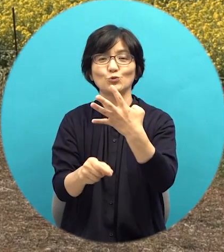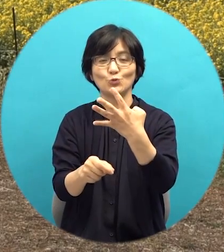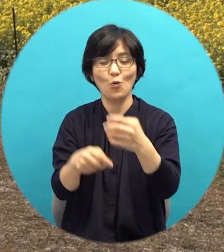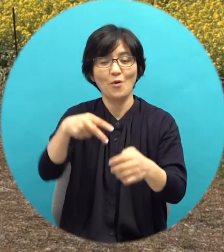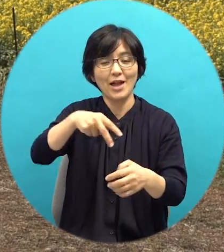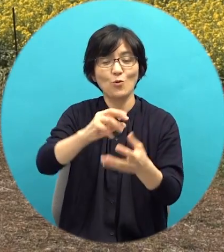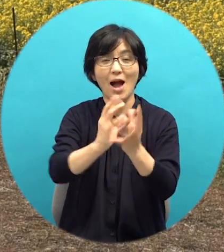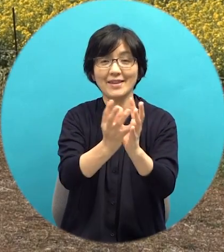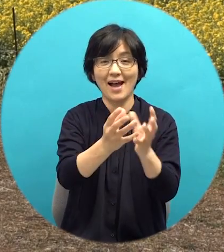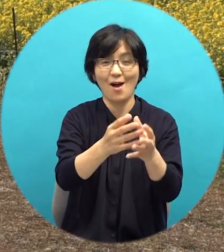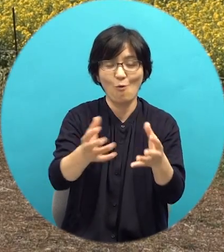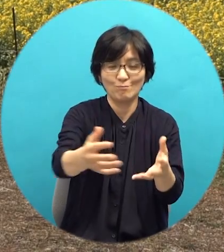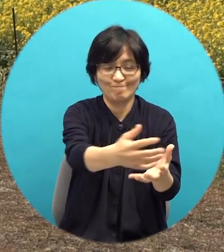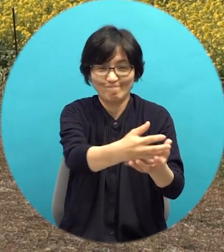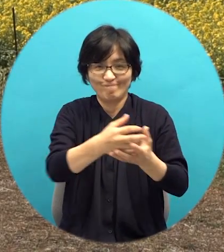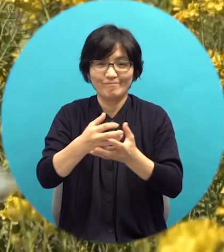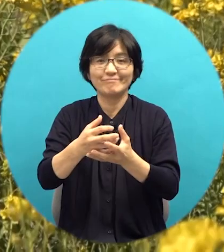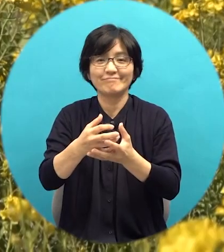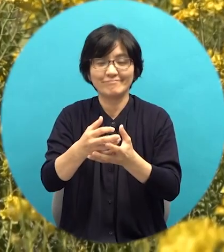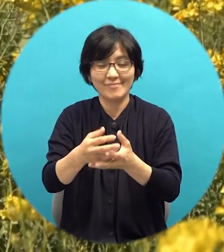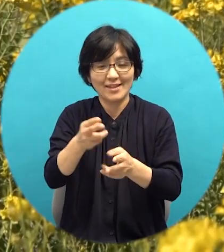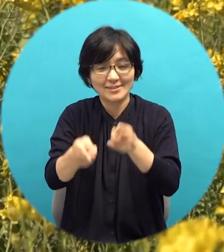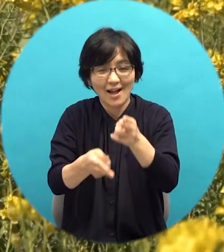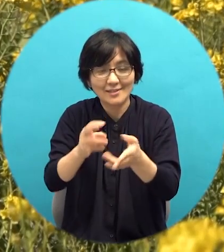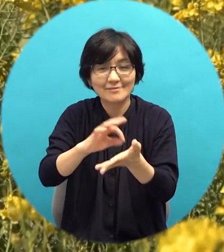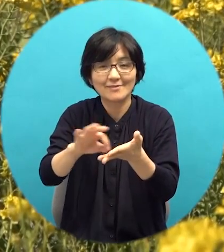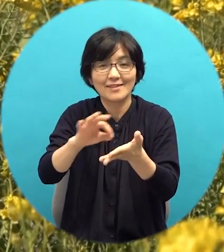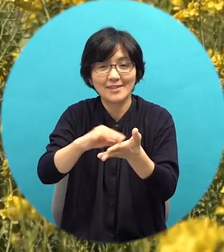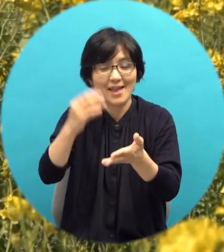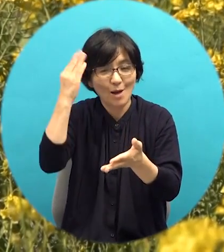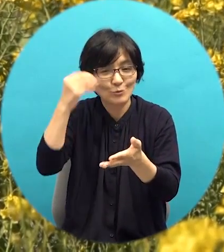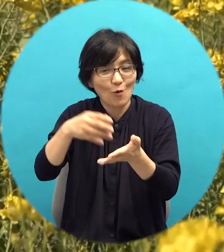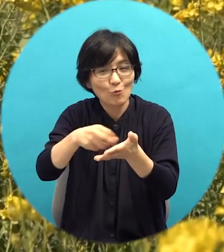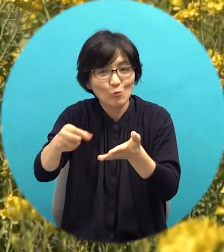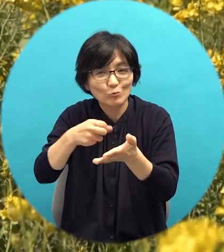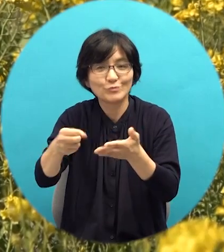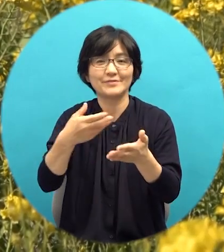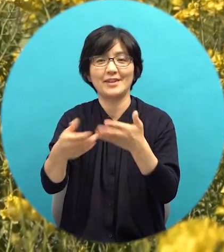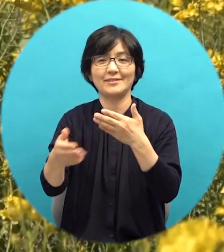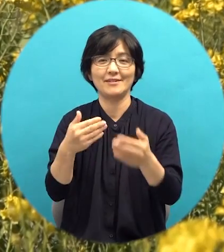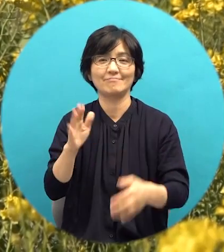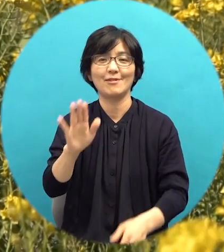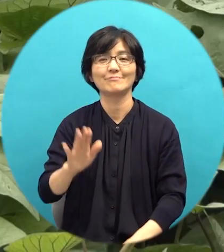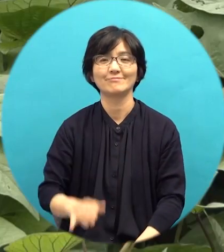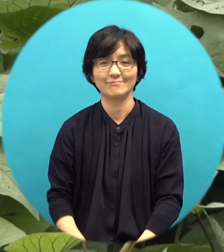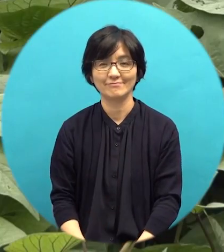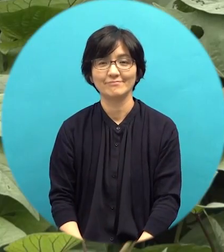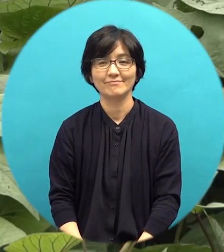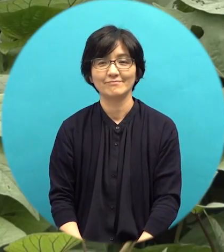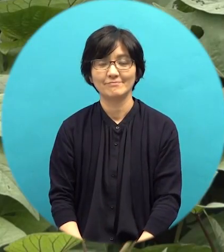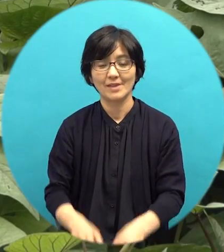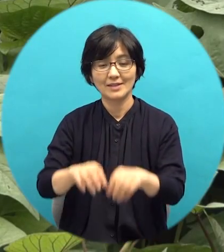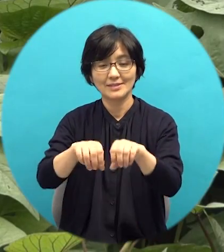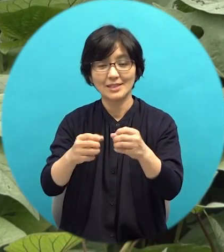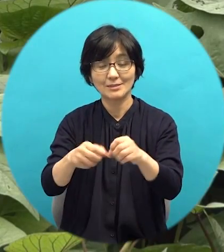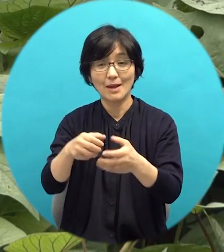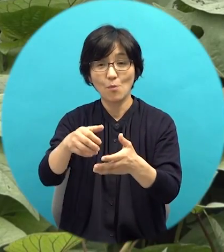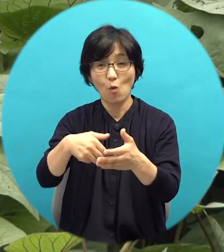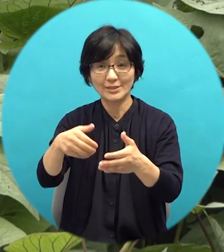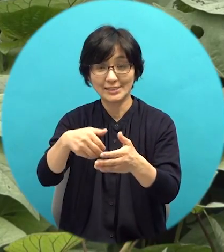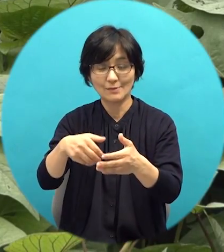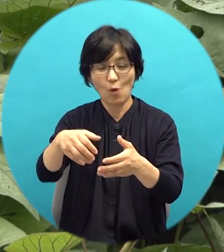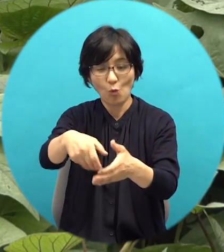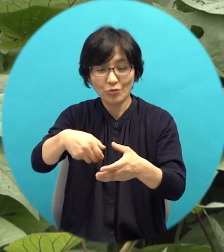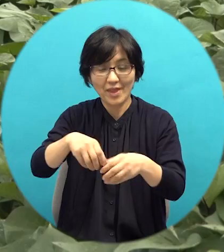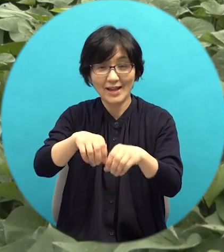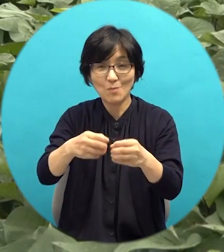った菜の花をこちらで今絞る体験をしています。さつまいも掘りは掘